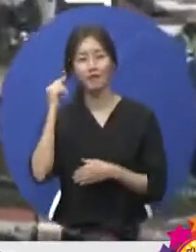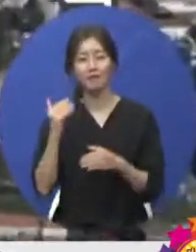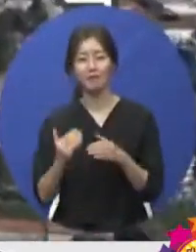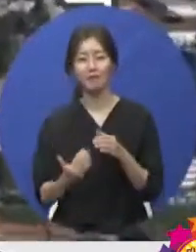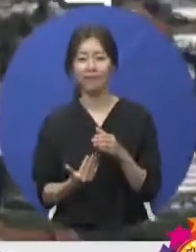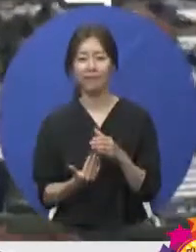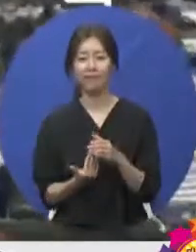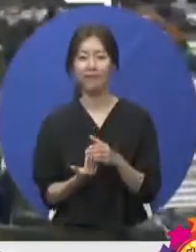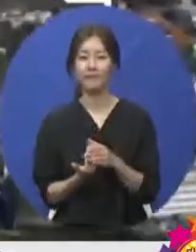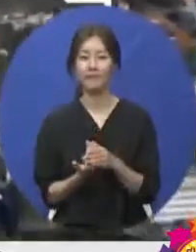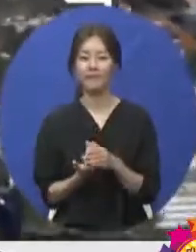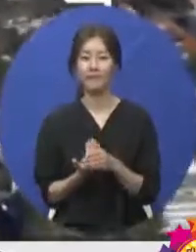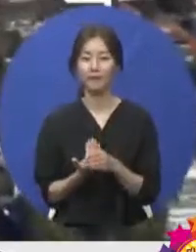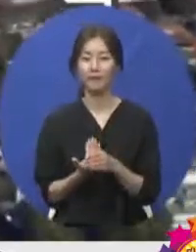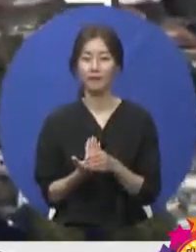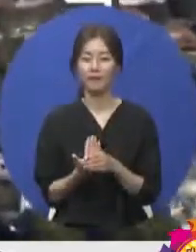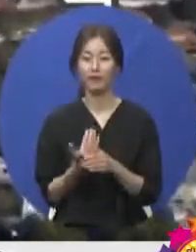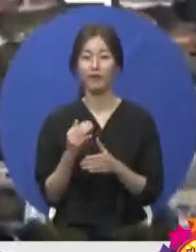스쳐가면